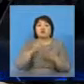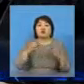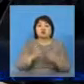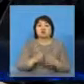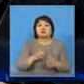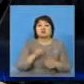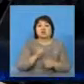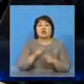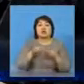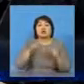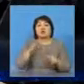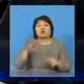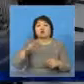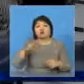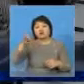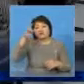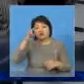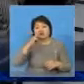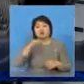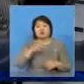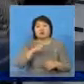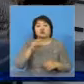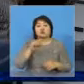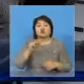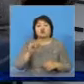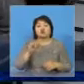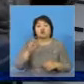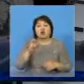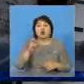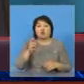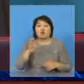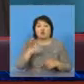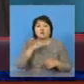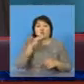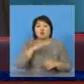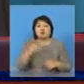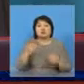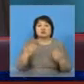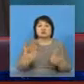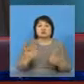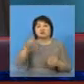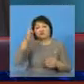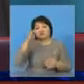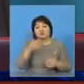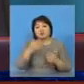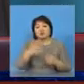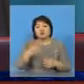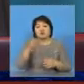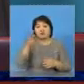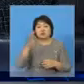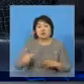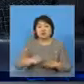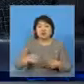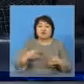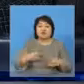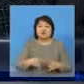класса, основателя неонатологии в Казахстане Тамары Чуваковой. По словам профессора, на сегодня в Казахстане 52%